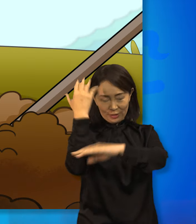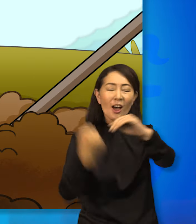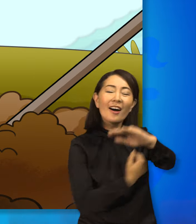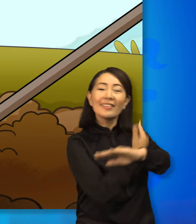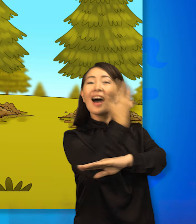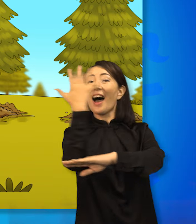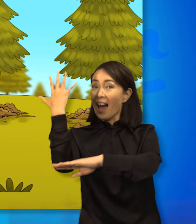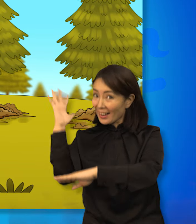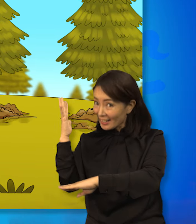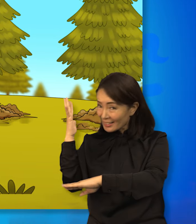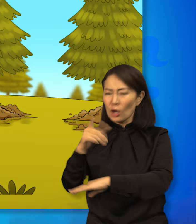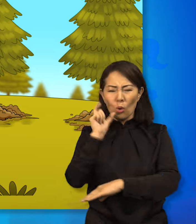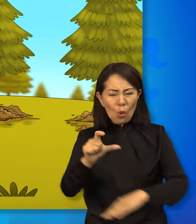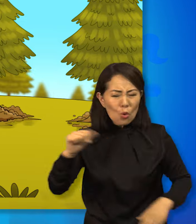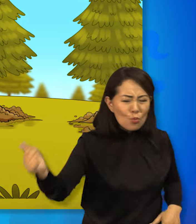Скоч.